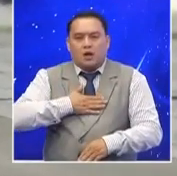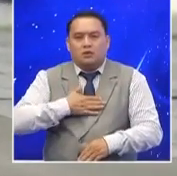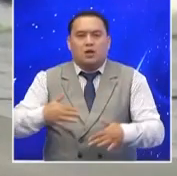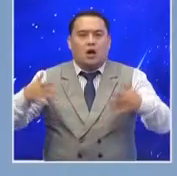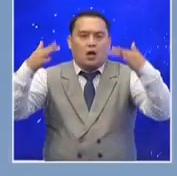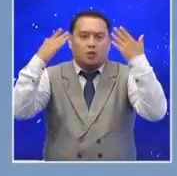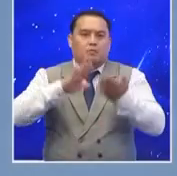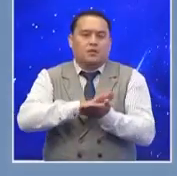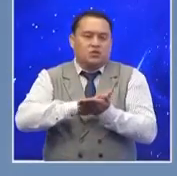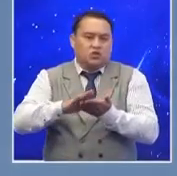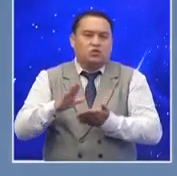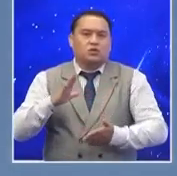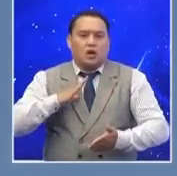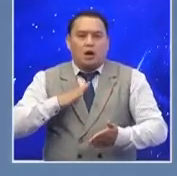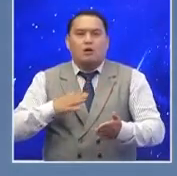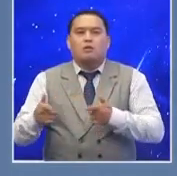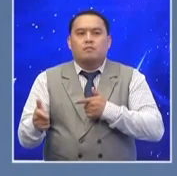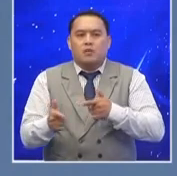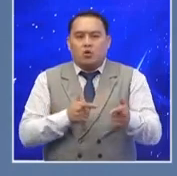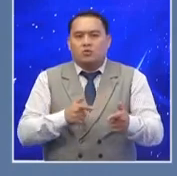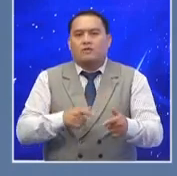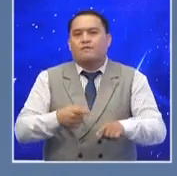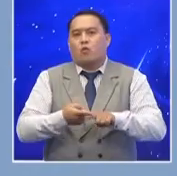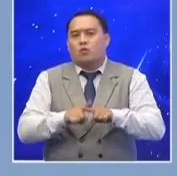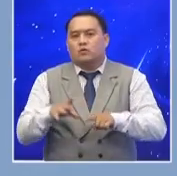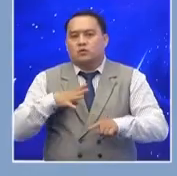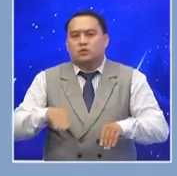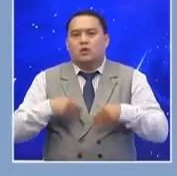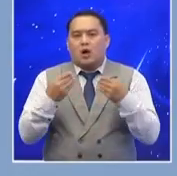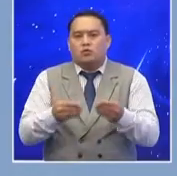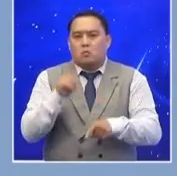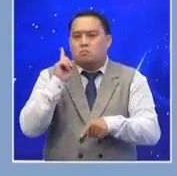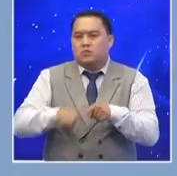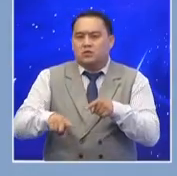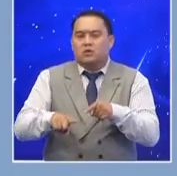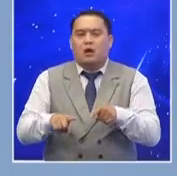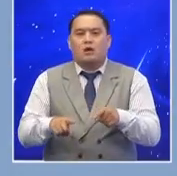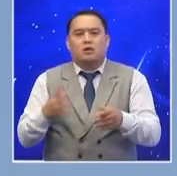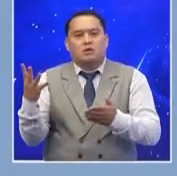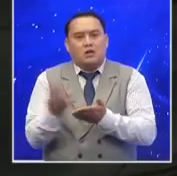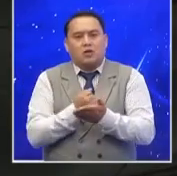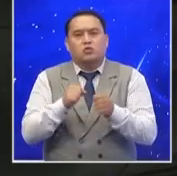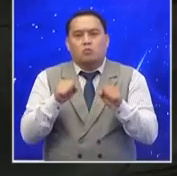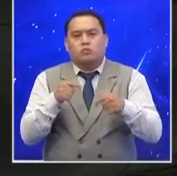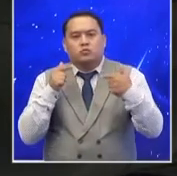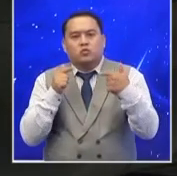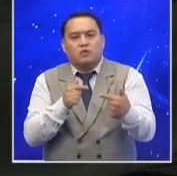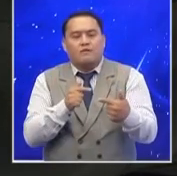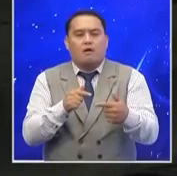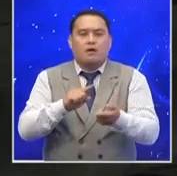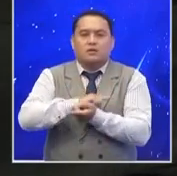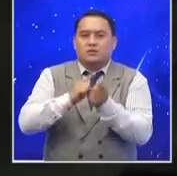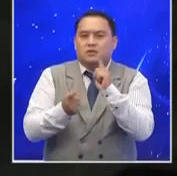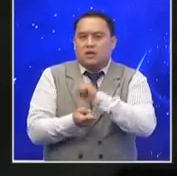головами было чистым. В реальных боевых условиях силам воздушной обороны даются считанные минуты на обнаружение возможного противника,